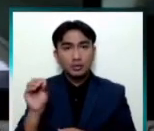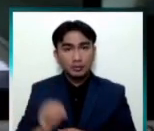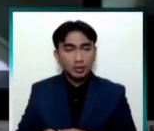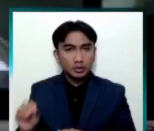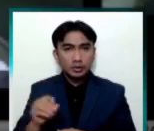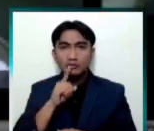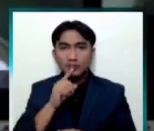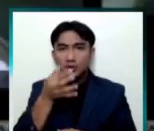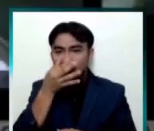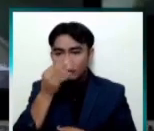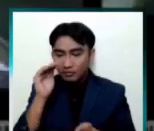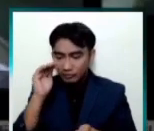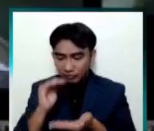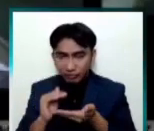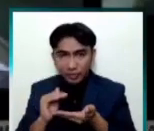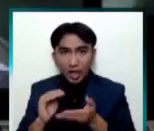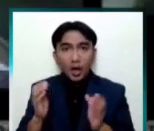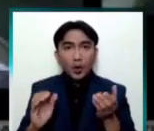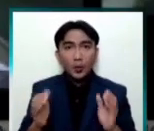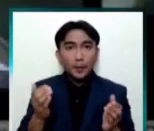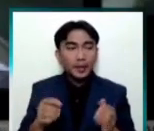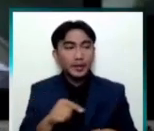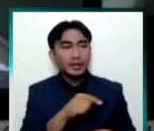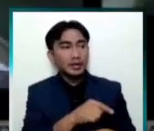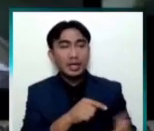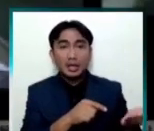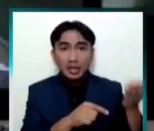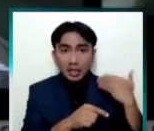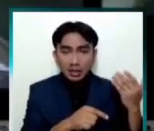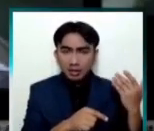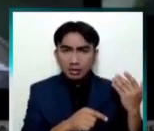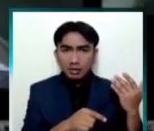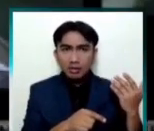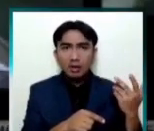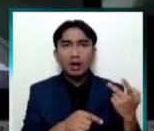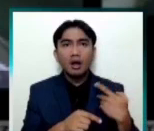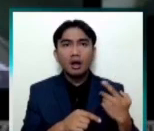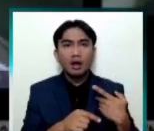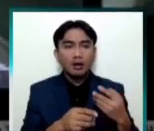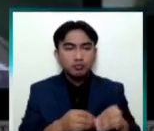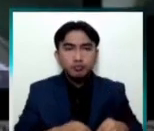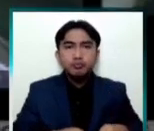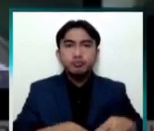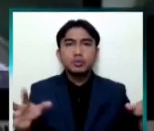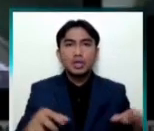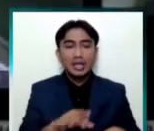naman ito. Compared nga dun sa dati na nakaraan, nakakapag-deliver kayo ng